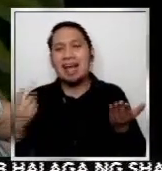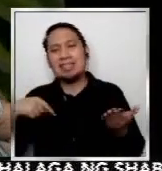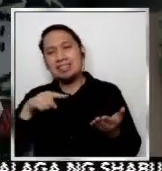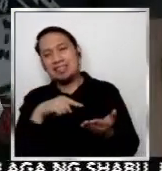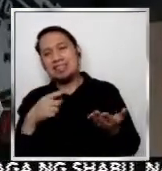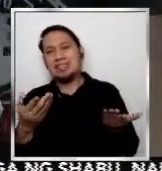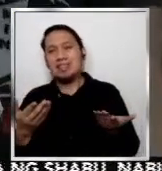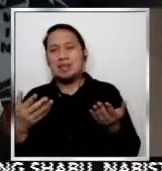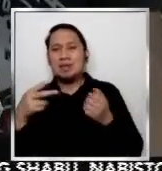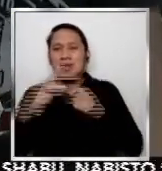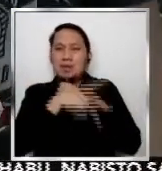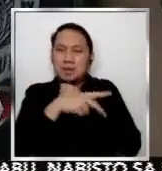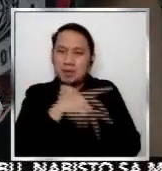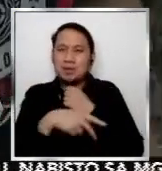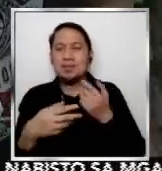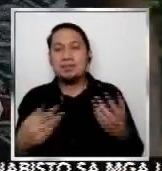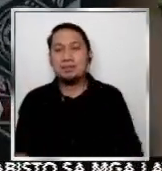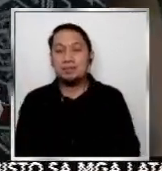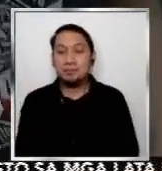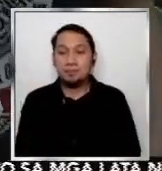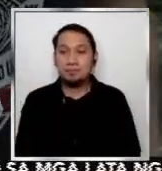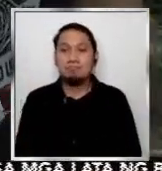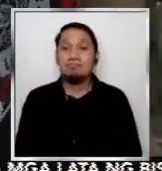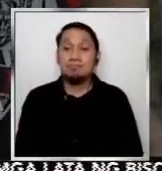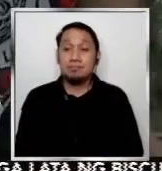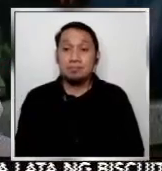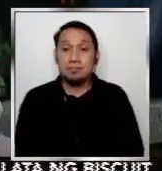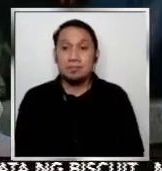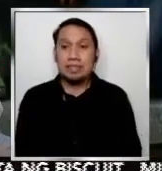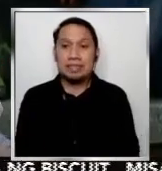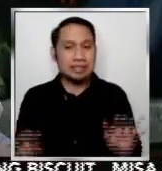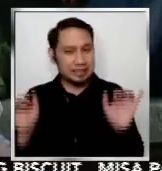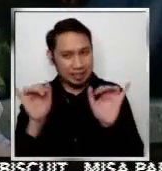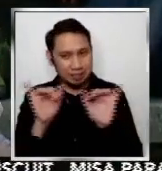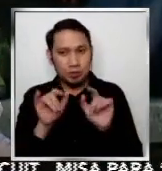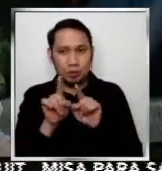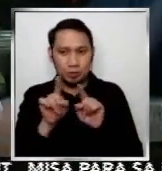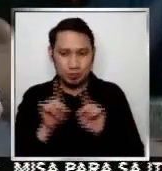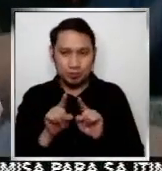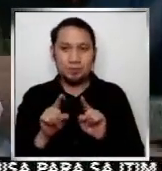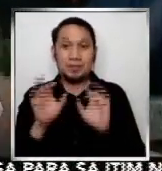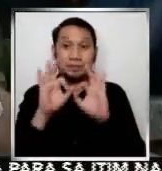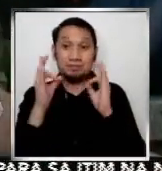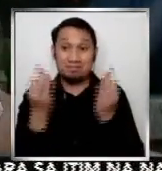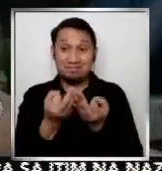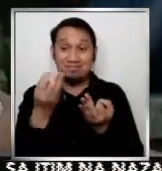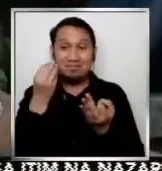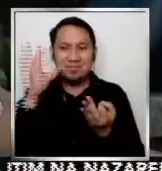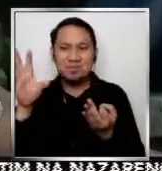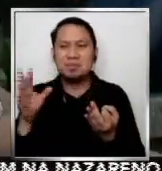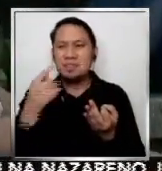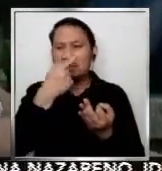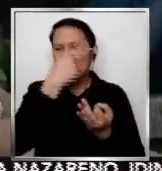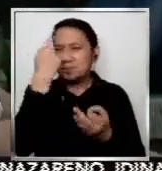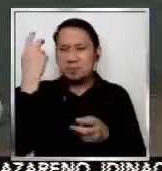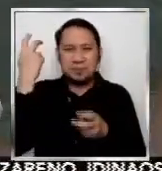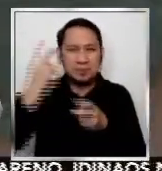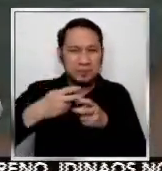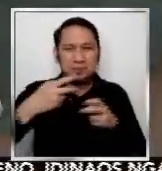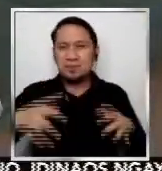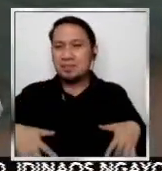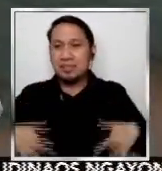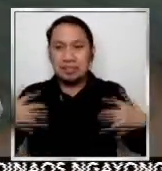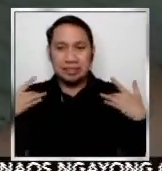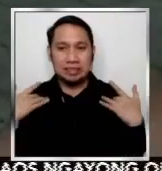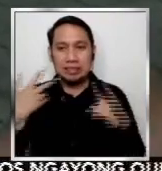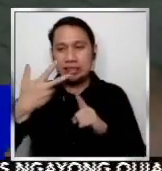Maynila. Si Mike at kanyang pamilya makakauwi na rin. Napakahirap daw ng naging buhay nila nitong nakalipas na 3 buwan. Wala